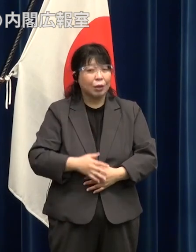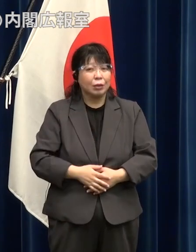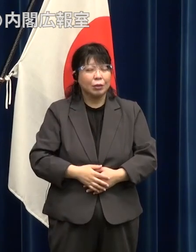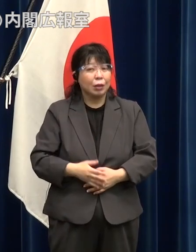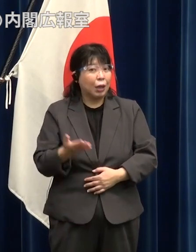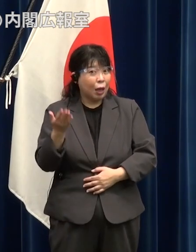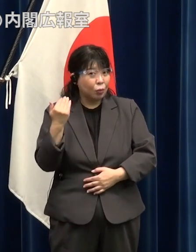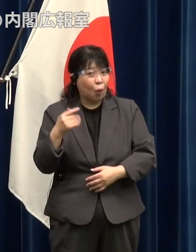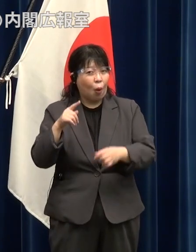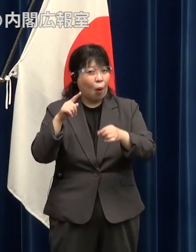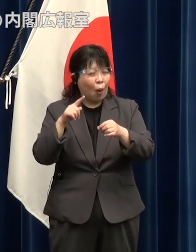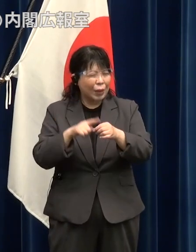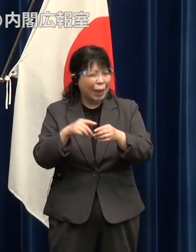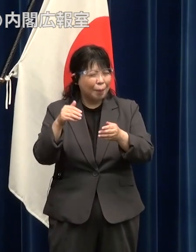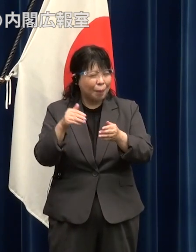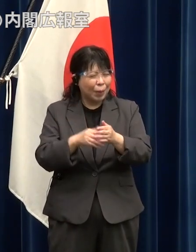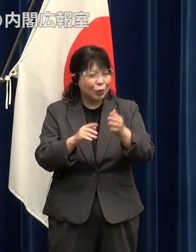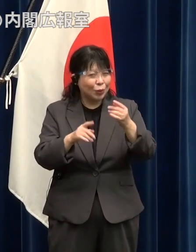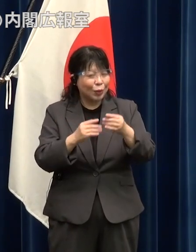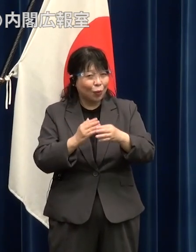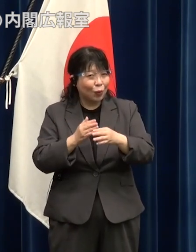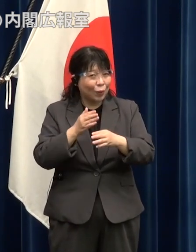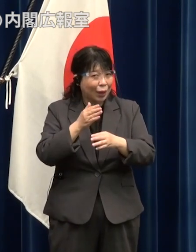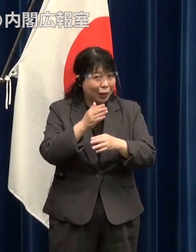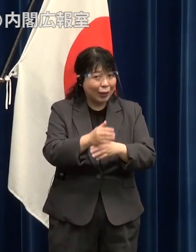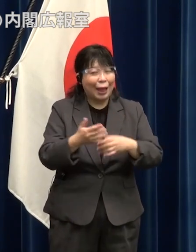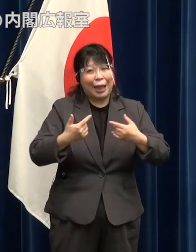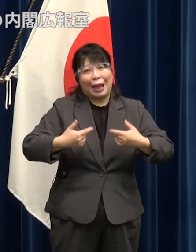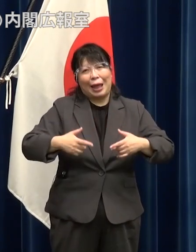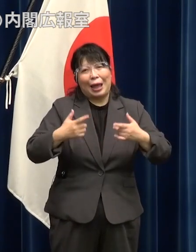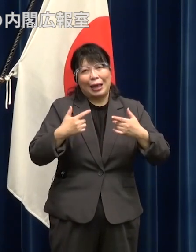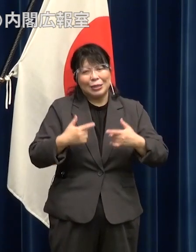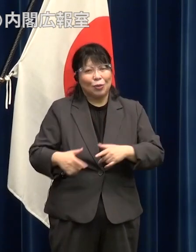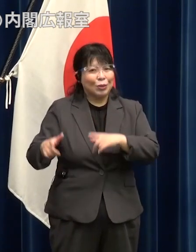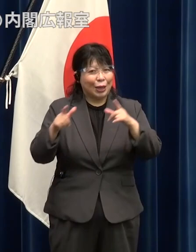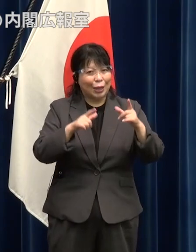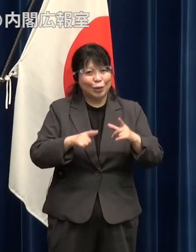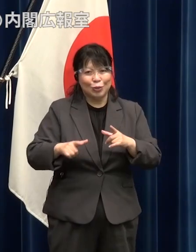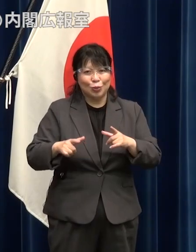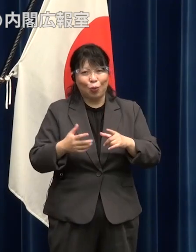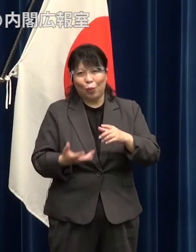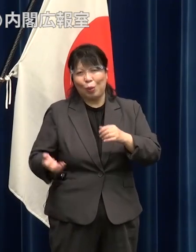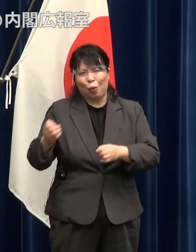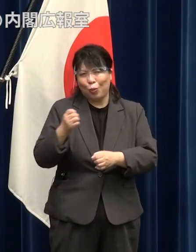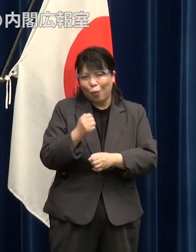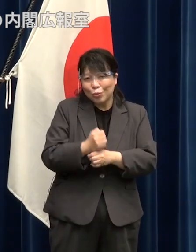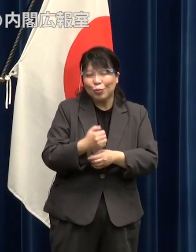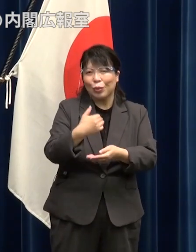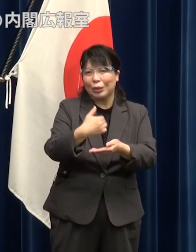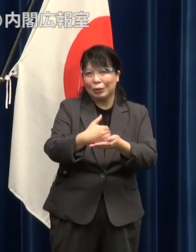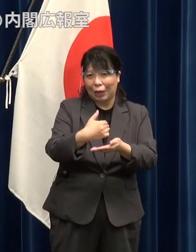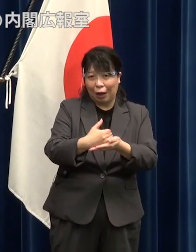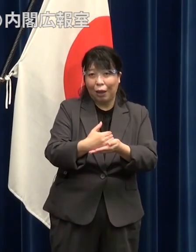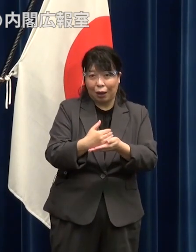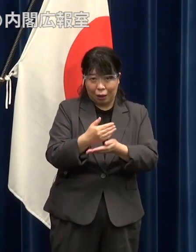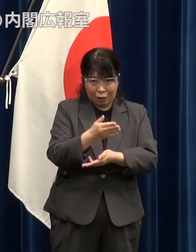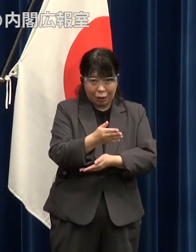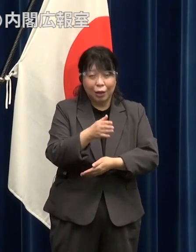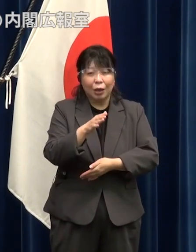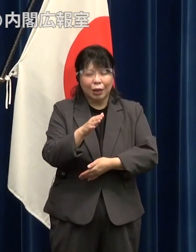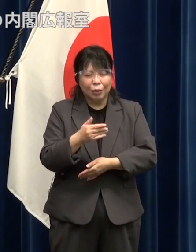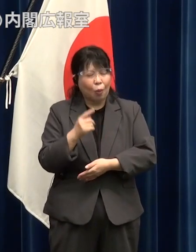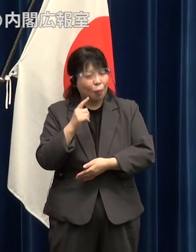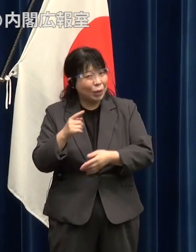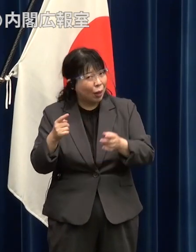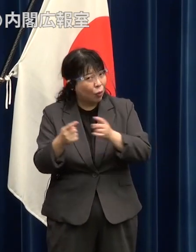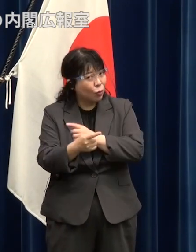末年始を乗り越えて平時の生活を取り戻そうというふうにおっしゃいましたけれども、見直すとしたらいつ頃、どのような